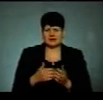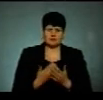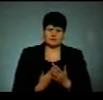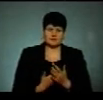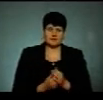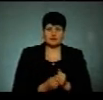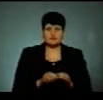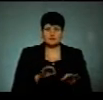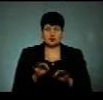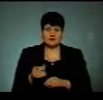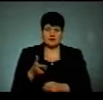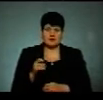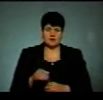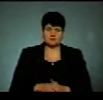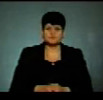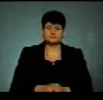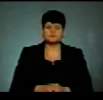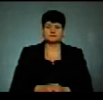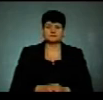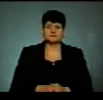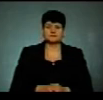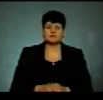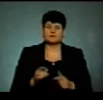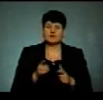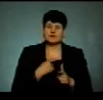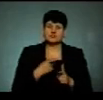гривень і транспортування газу. Так, розподіл.